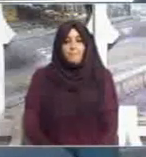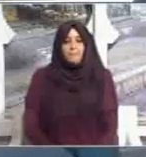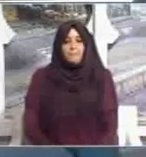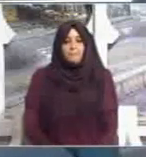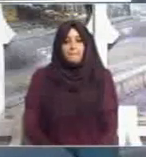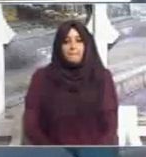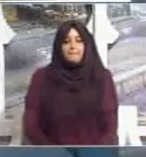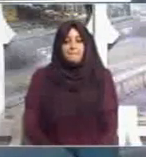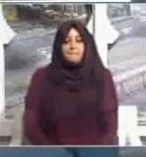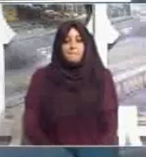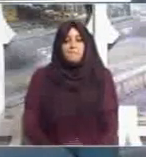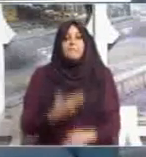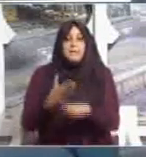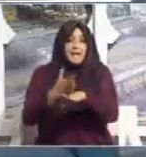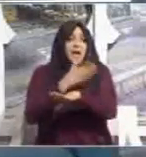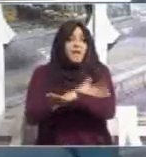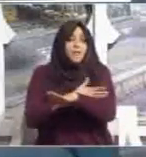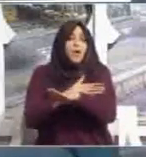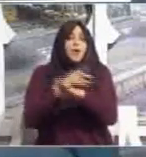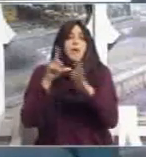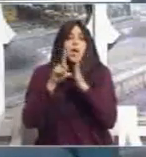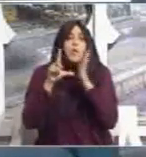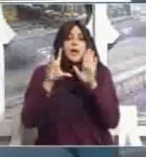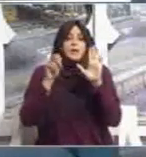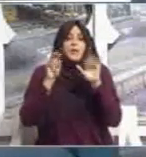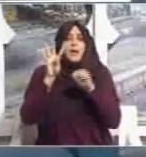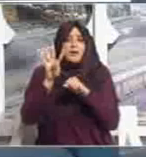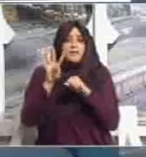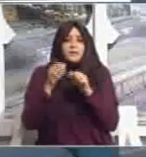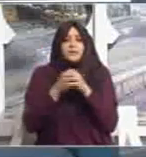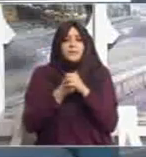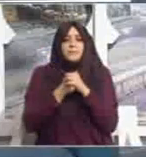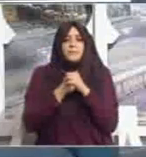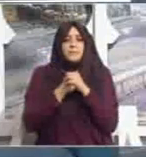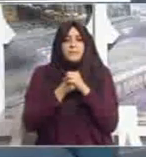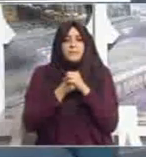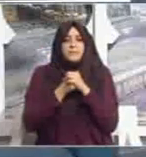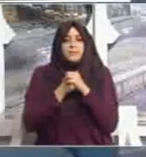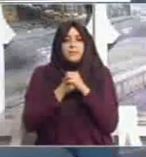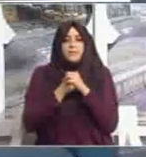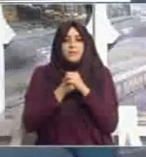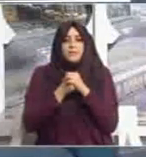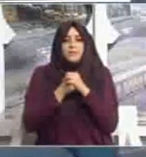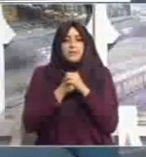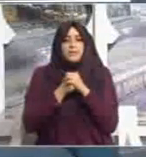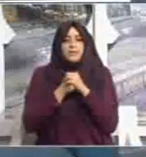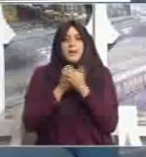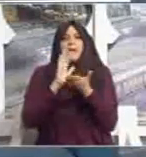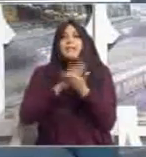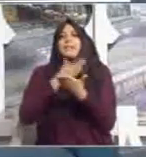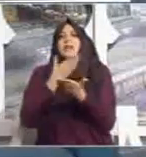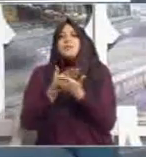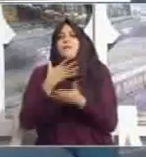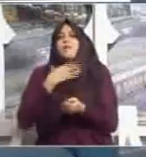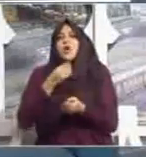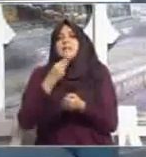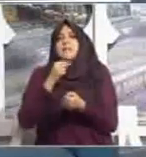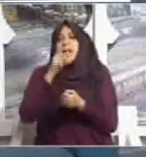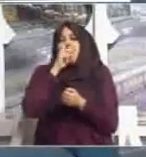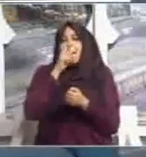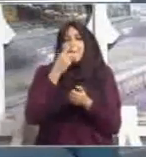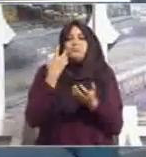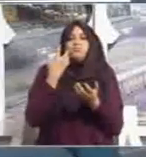تعدى. كان مقبل لانه كان سوء في فهم الترجمه بالضبط، تاع الفرنسيه العربيه. نعم الفرنسيه الى العربيه.